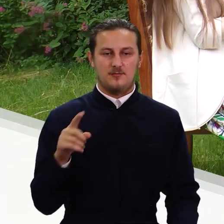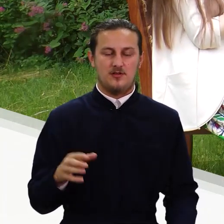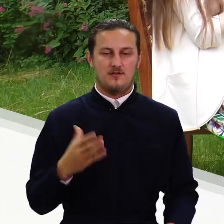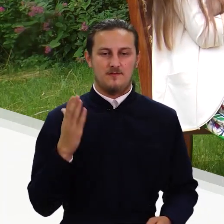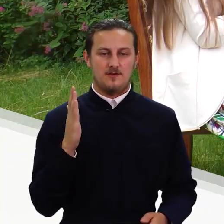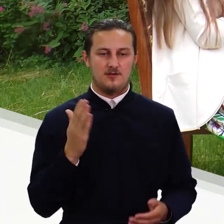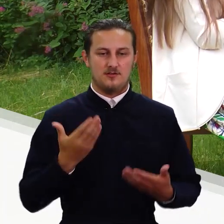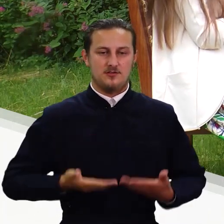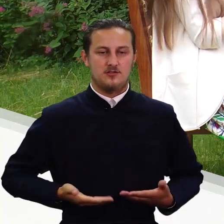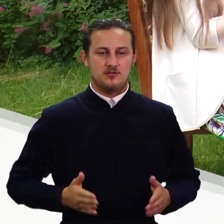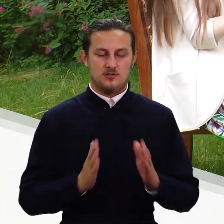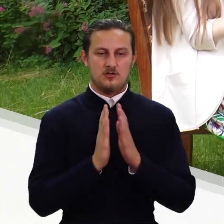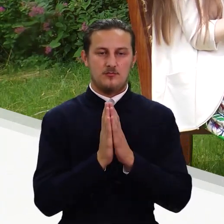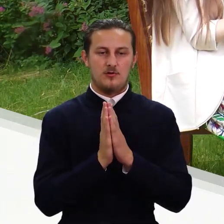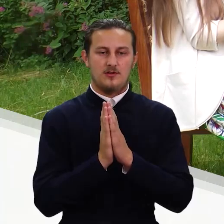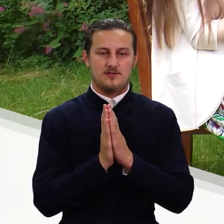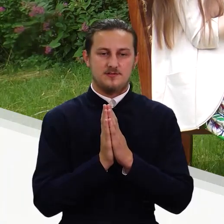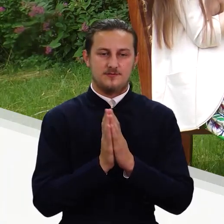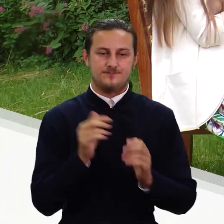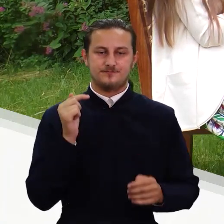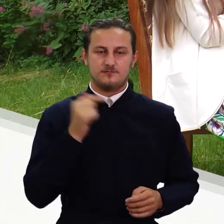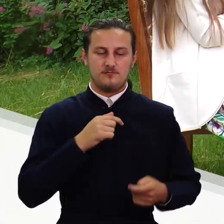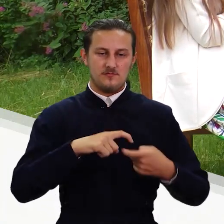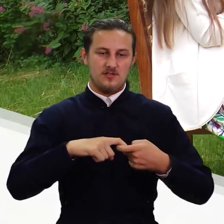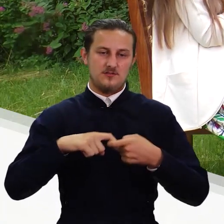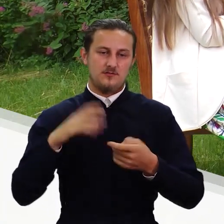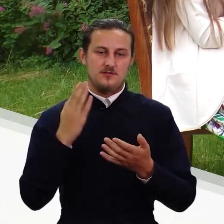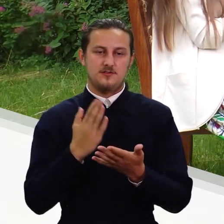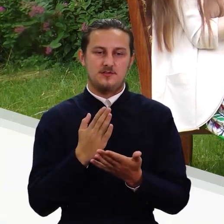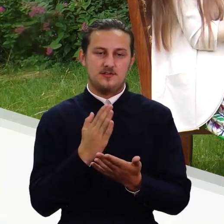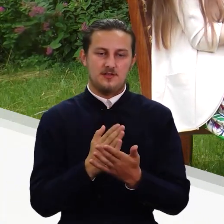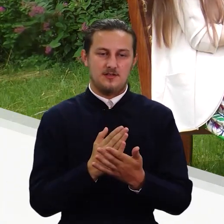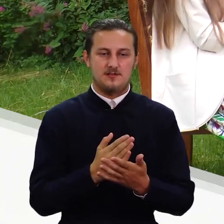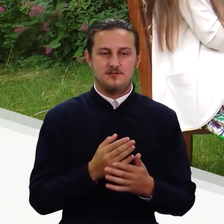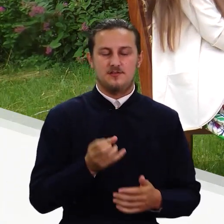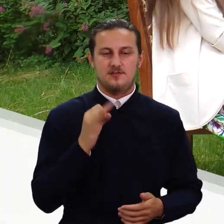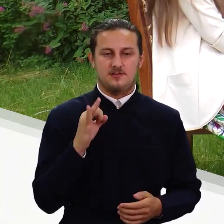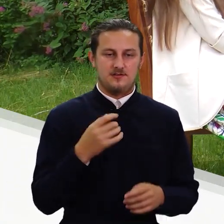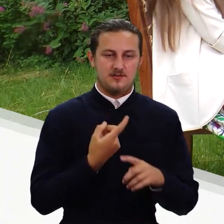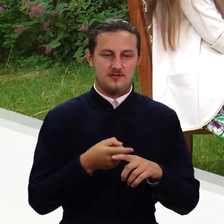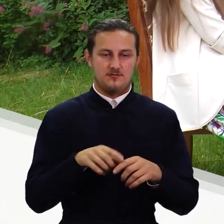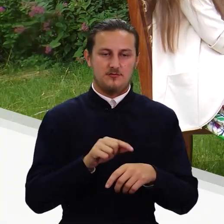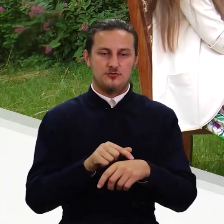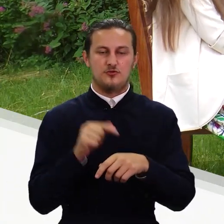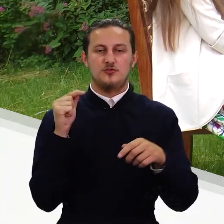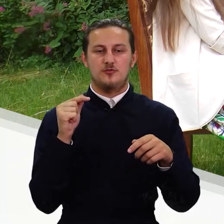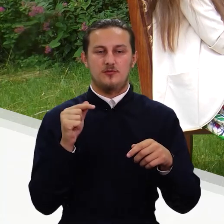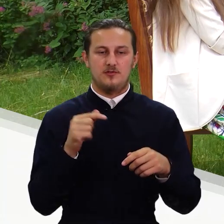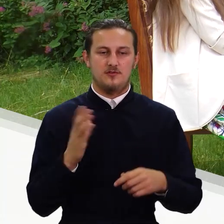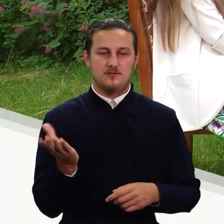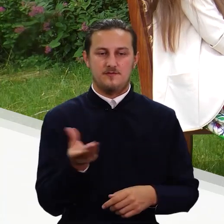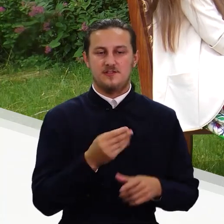так. І людина дуже його відчуває. Навіть, наприклад, невоцерковлена, вона деколи просить тебе там чи помолитися, чи ще щось, да? І буває таке,